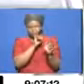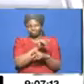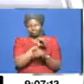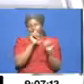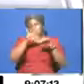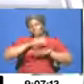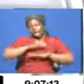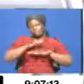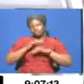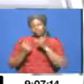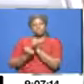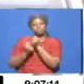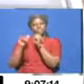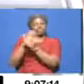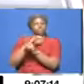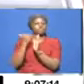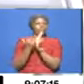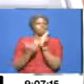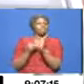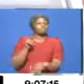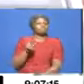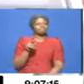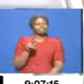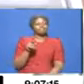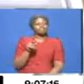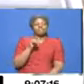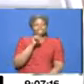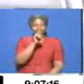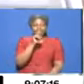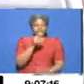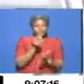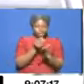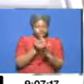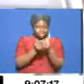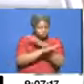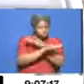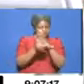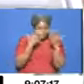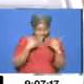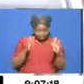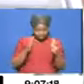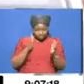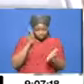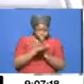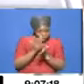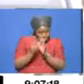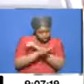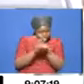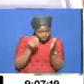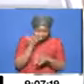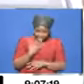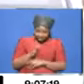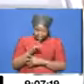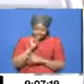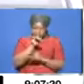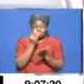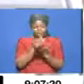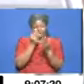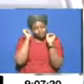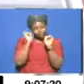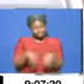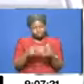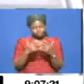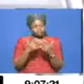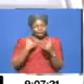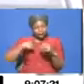Hiyo ni pesa yenu ambayo ameiba. Sio pesa ambayo ameiba. Nitazuia zile vishimo pale